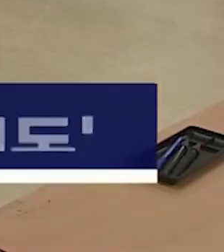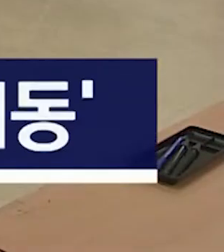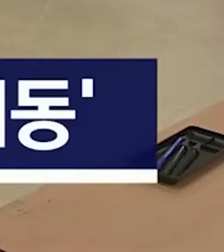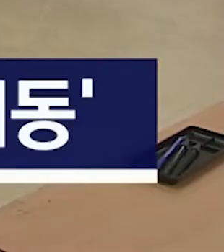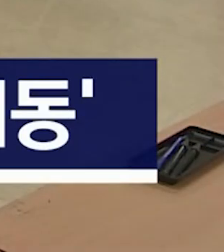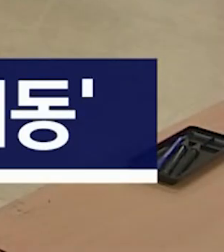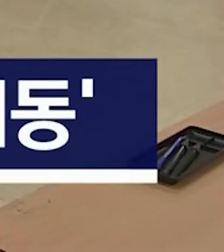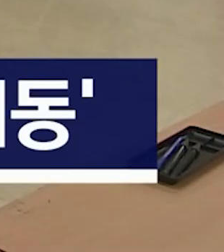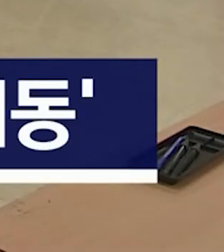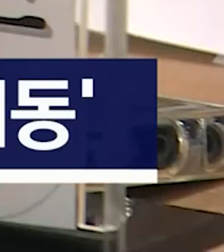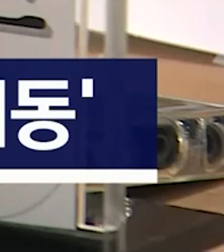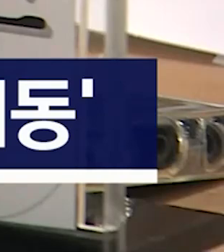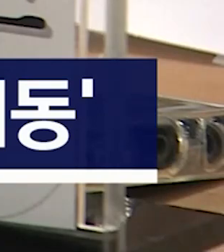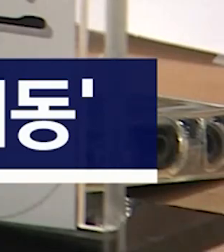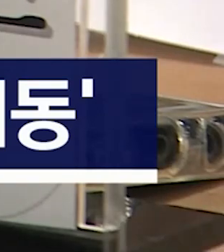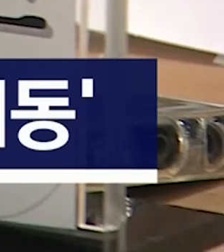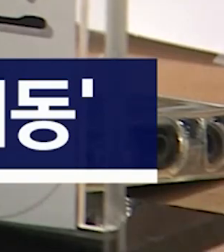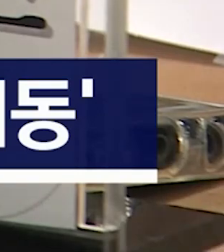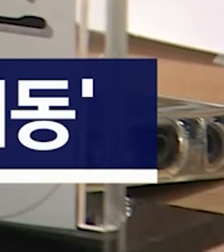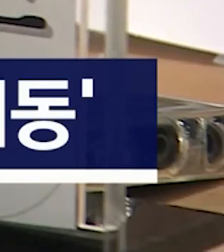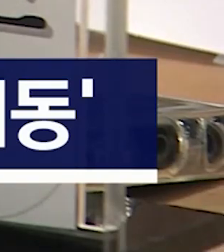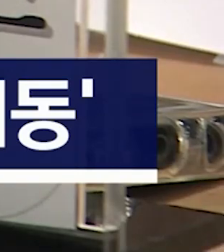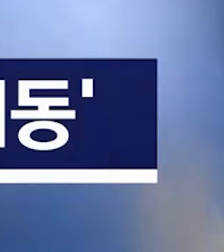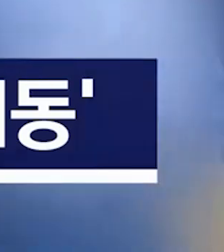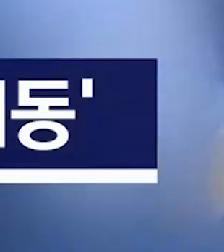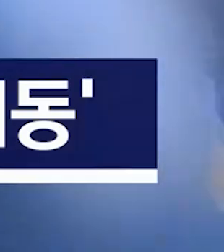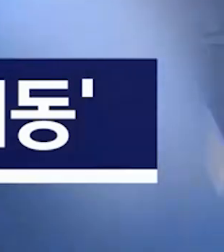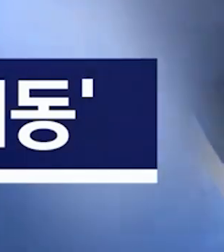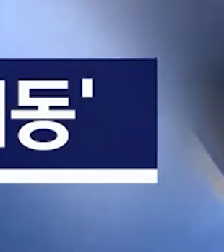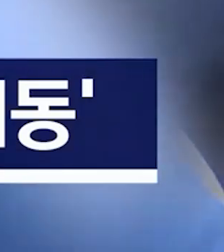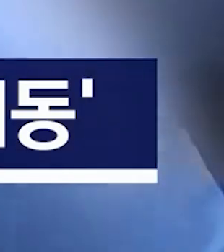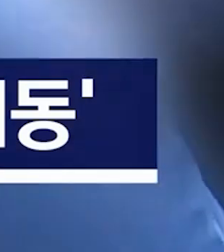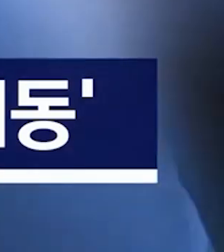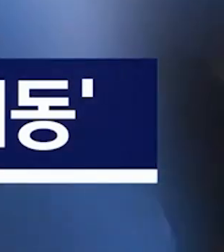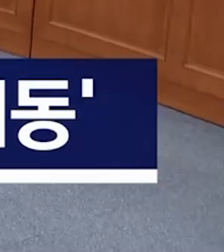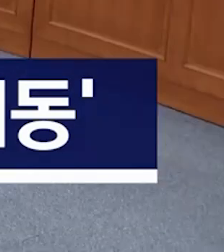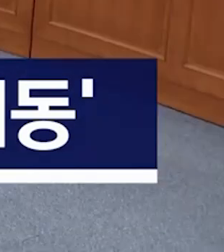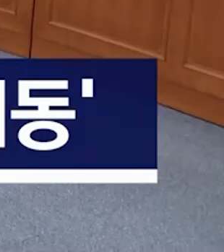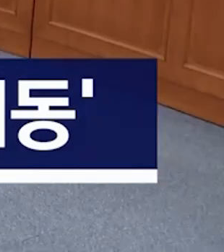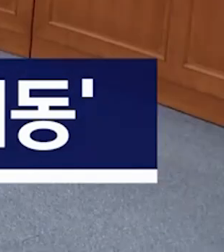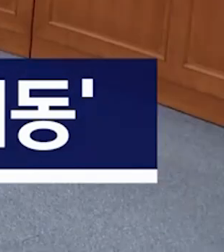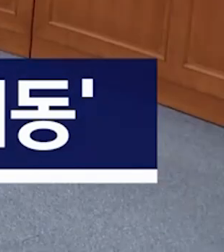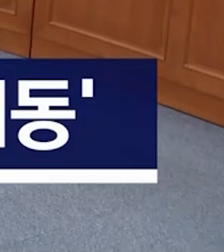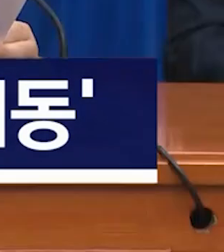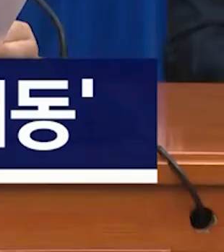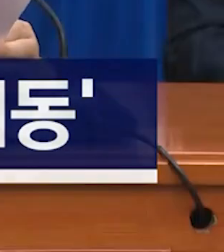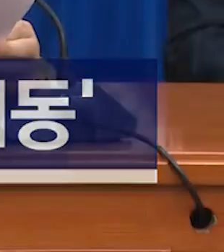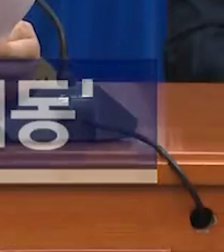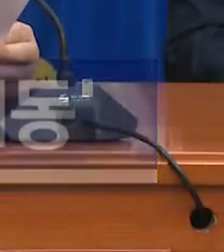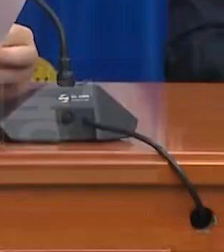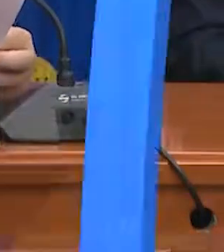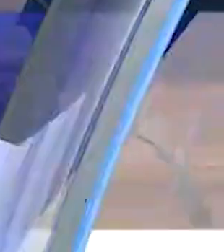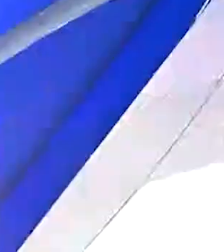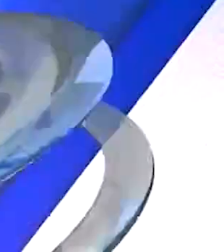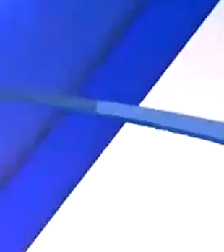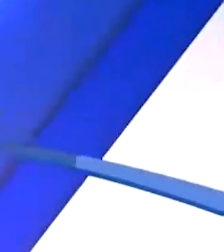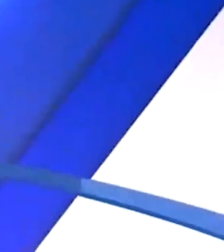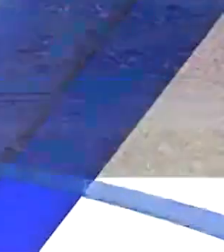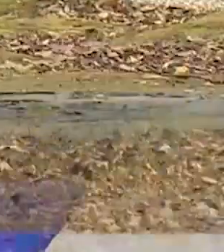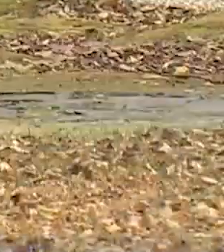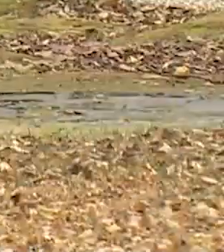내일 총선 예비 후보 등록이 시작되면서 선거 분위기가 후끈 달아오를 전망입니다 민주당은 인재 영입에